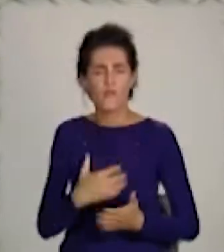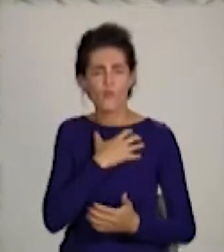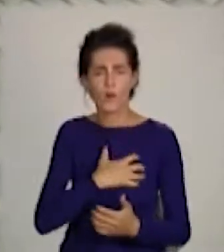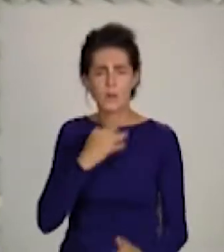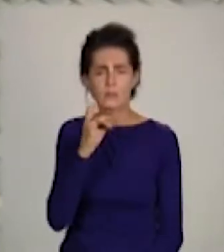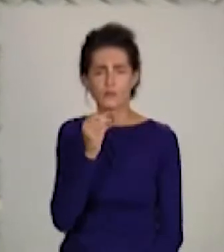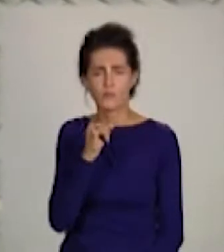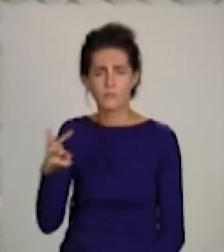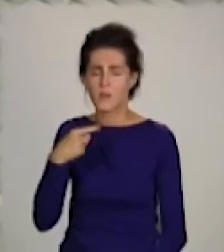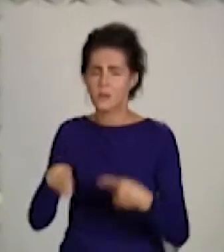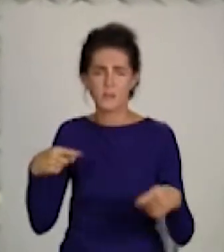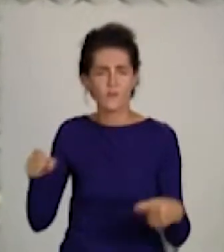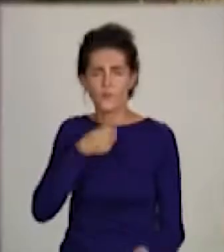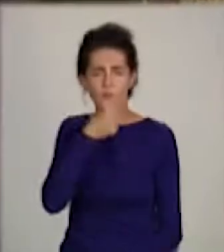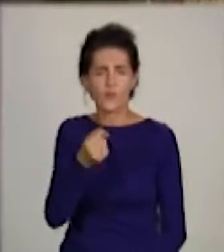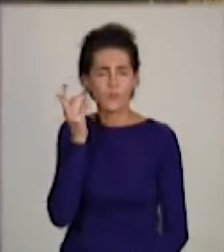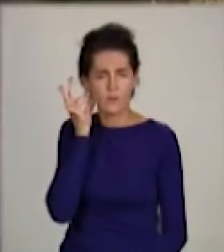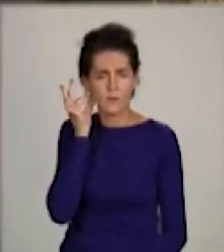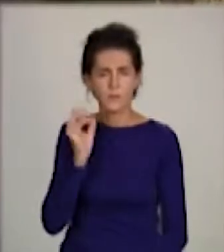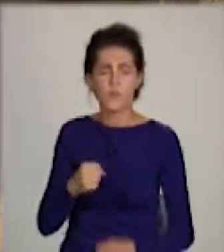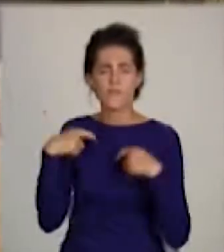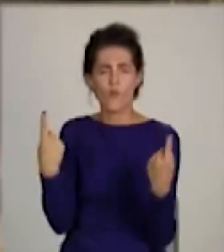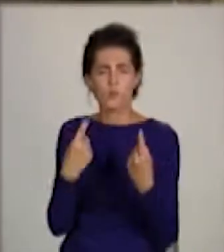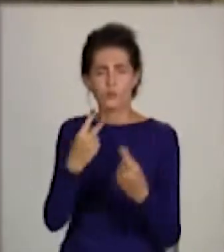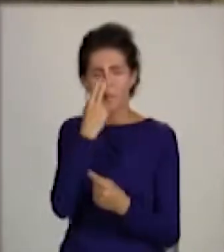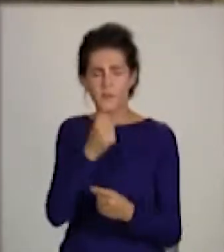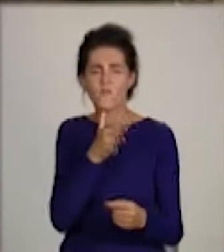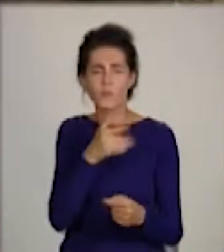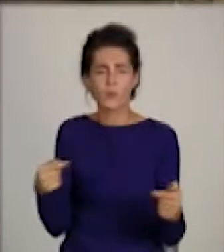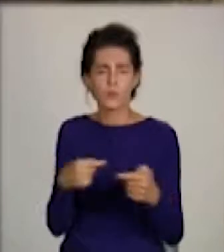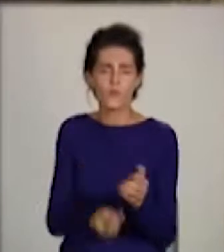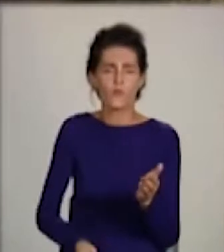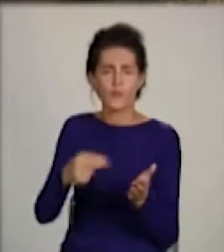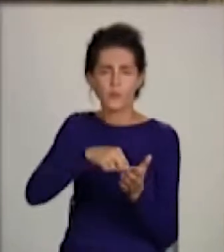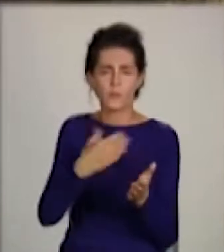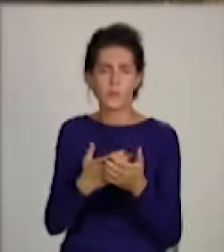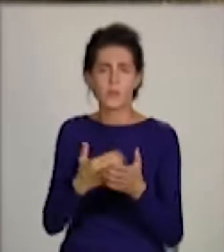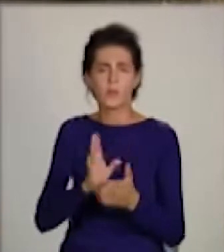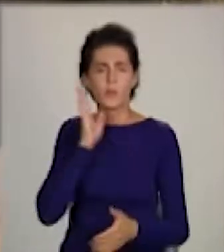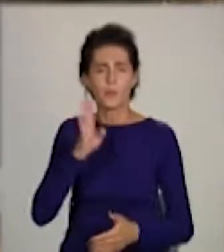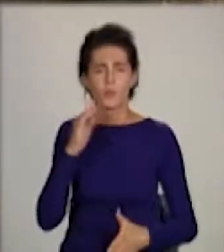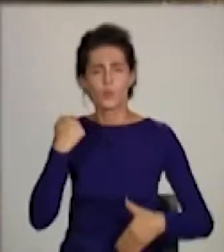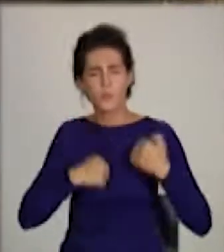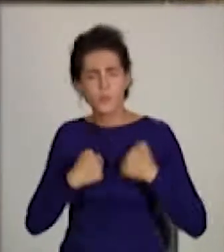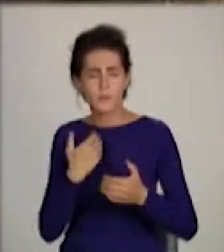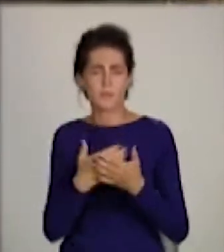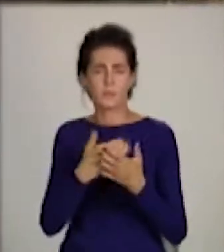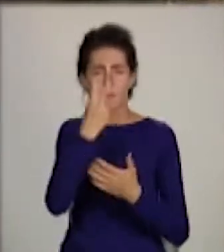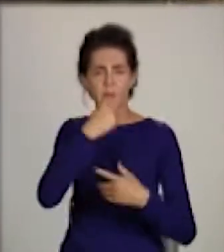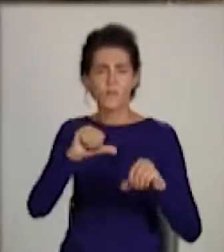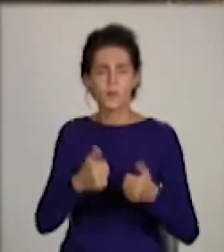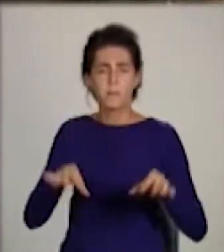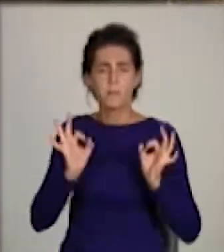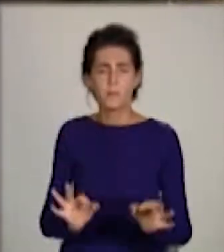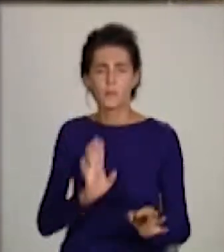дітей різного віку. Звичка вчасно вставати, звичка приймати ранковий душ, звичка харчування